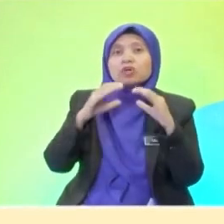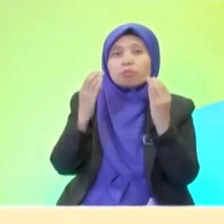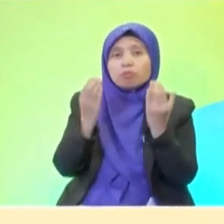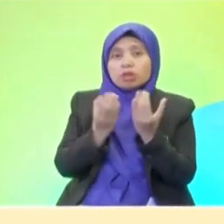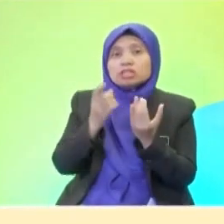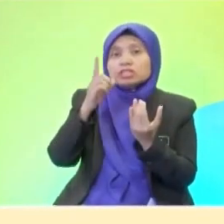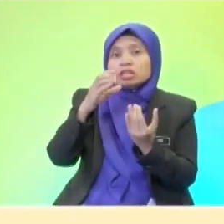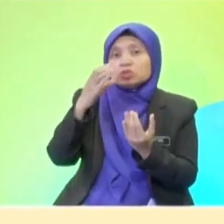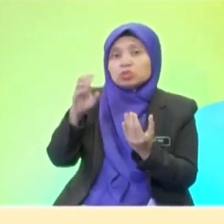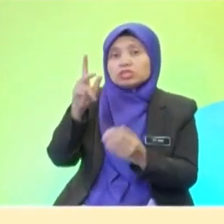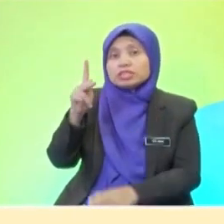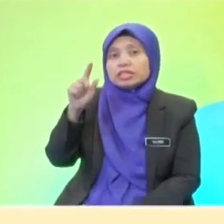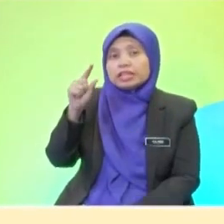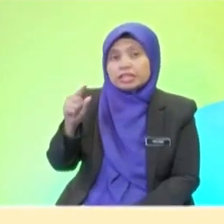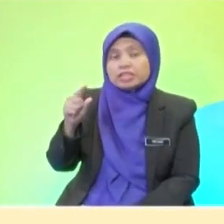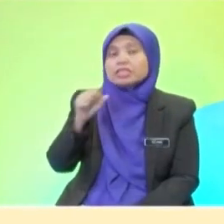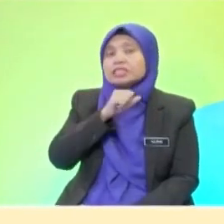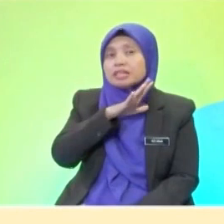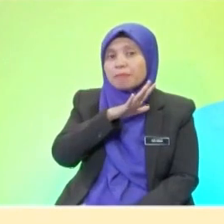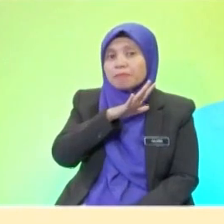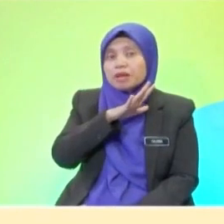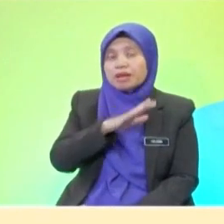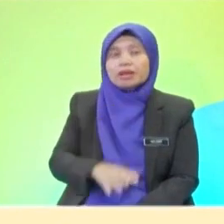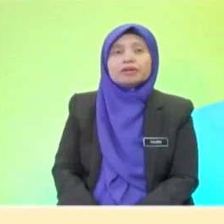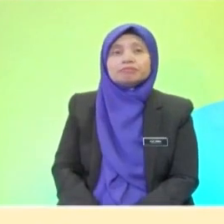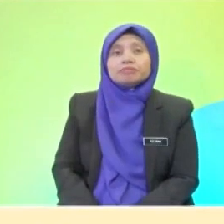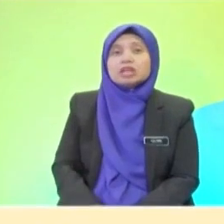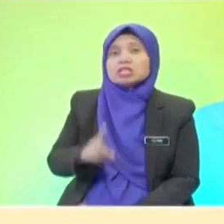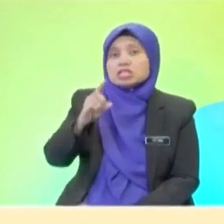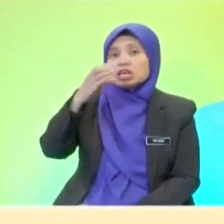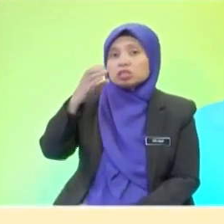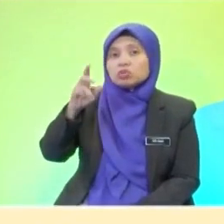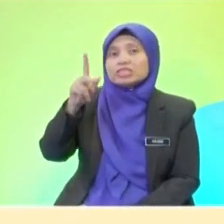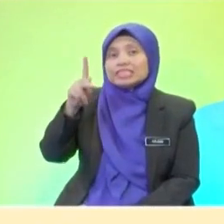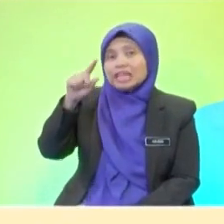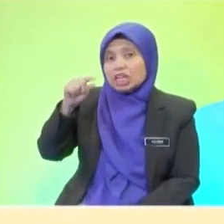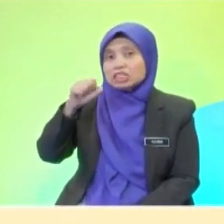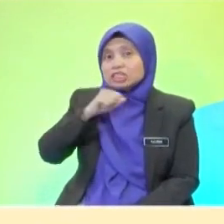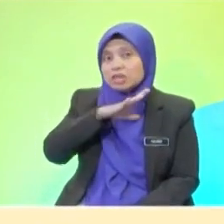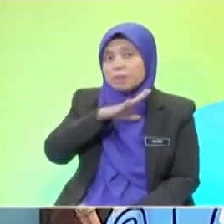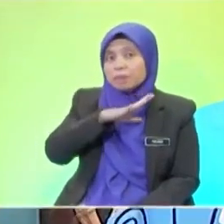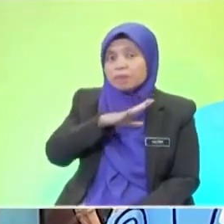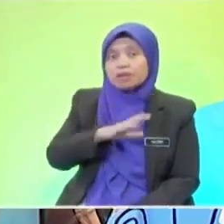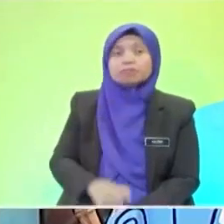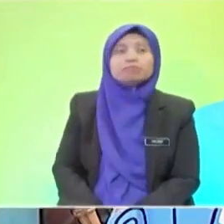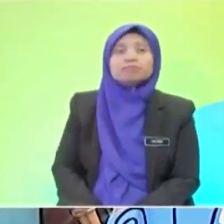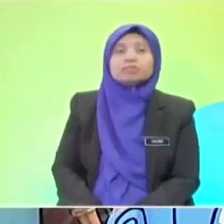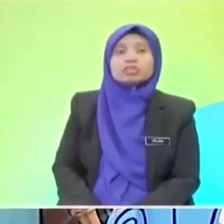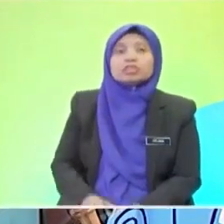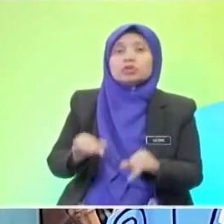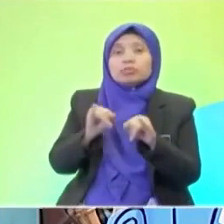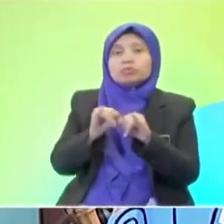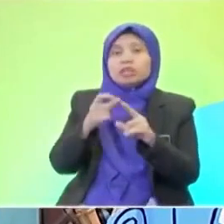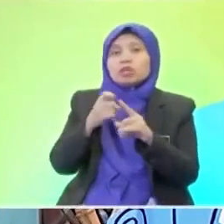100 kg sampah 100 kg sampah dari dunia Fatihah juga